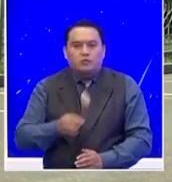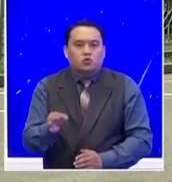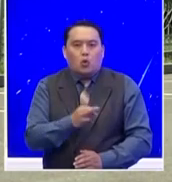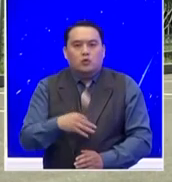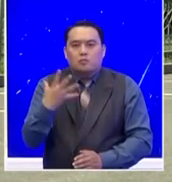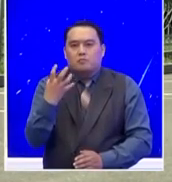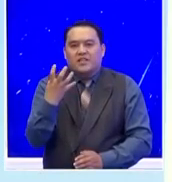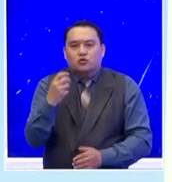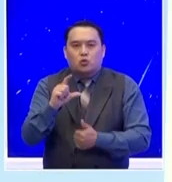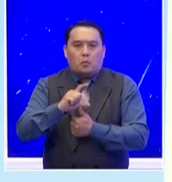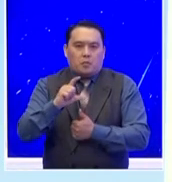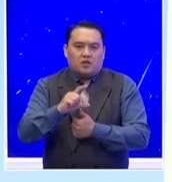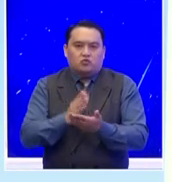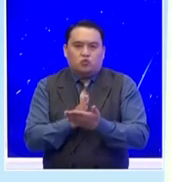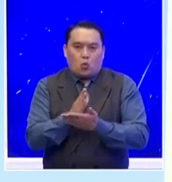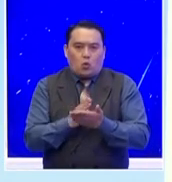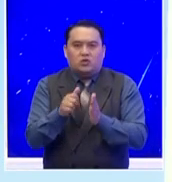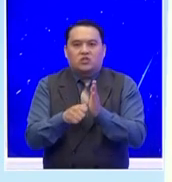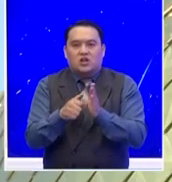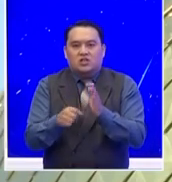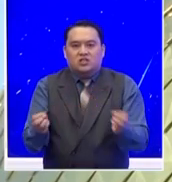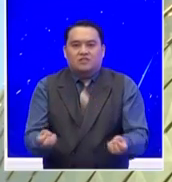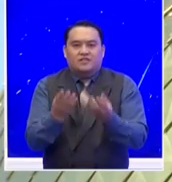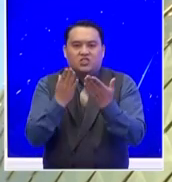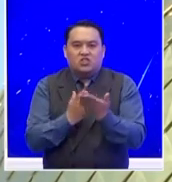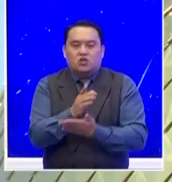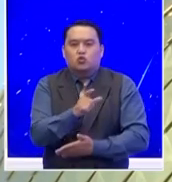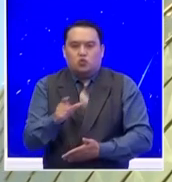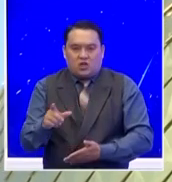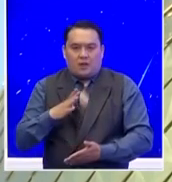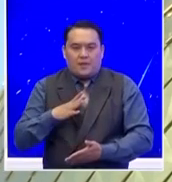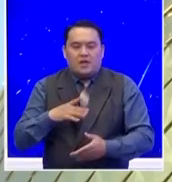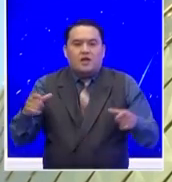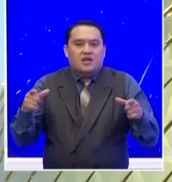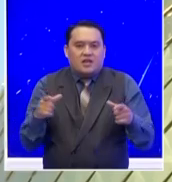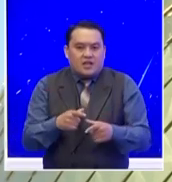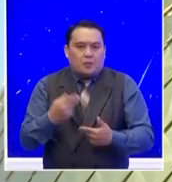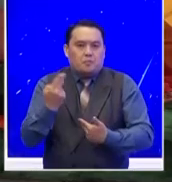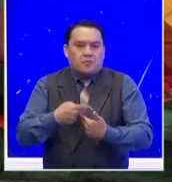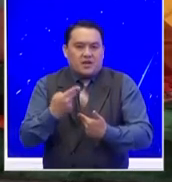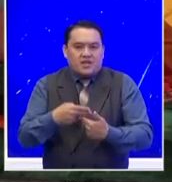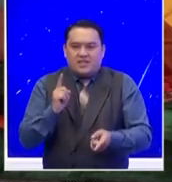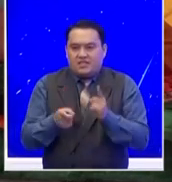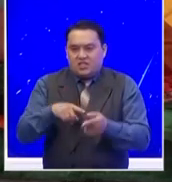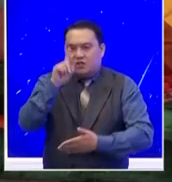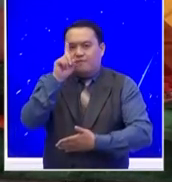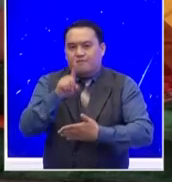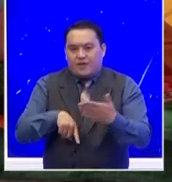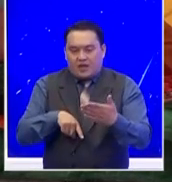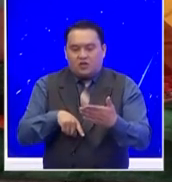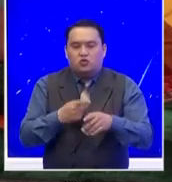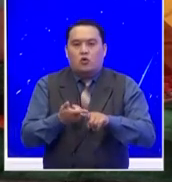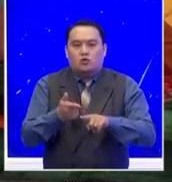около 500 мечетей. В них служат порядка 600 священнослужителей. Однако пандемия не может быть преградой для истинного верующего,